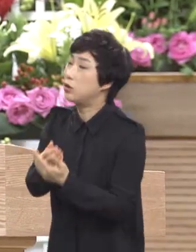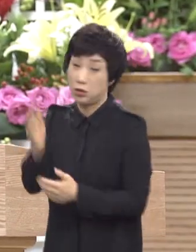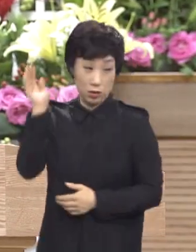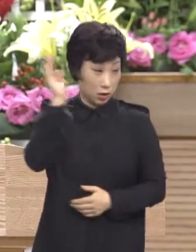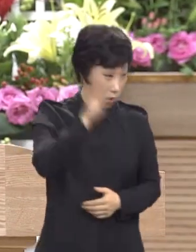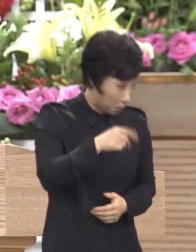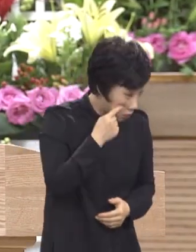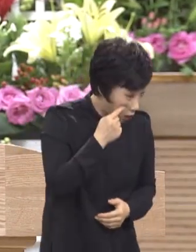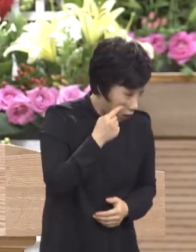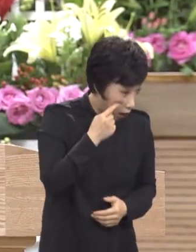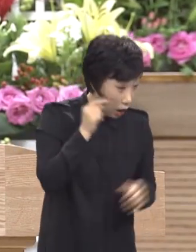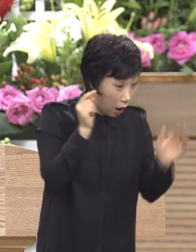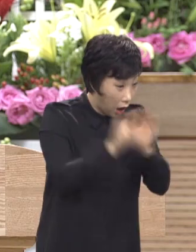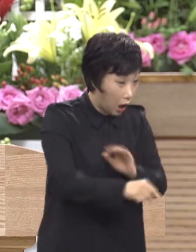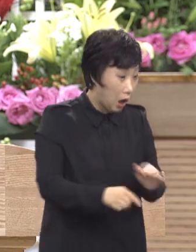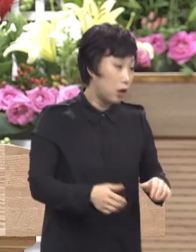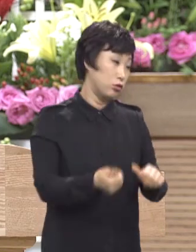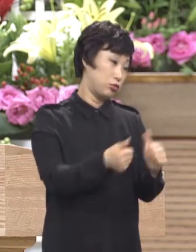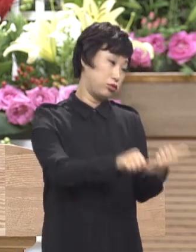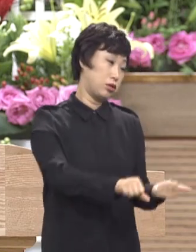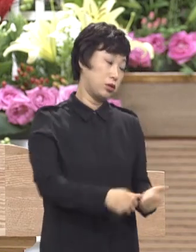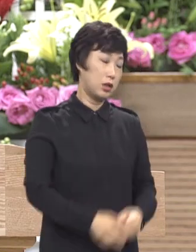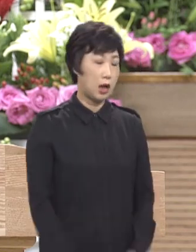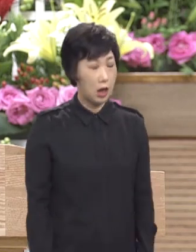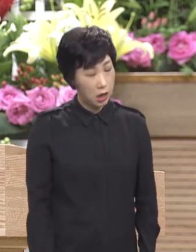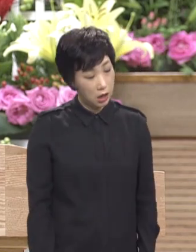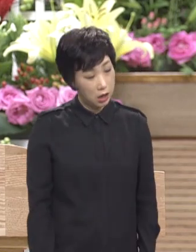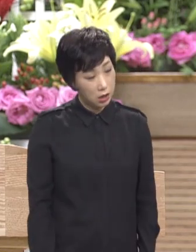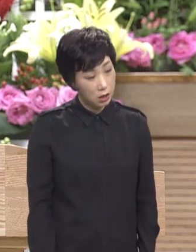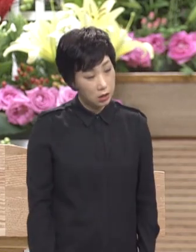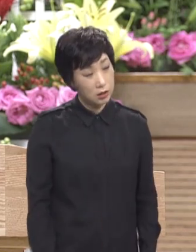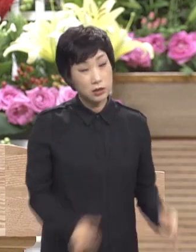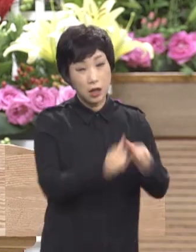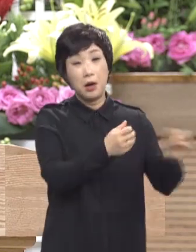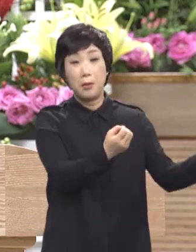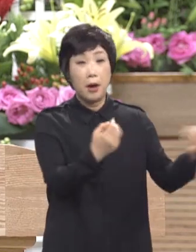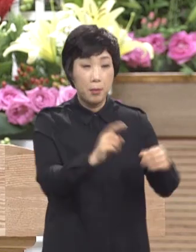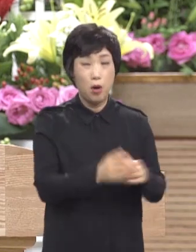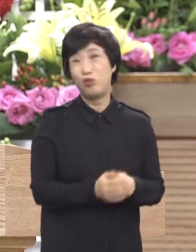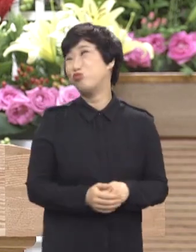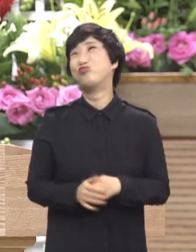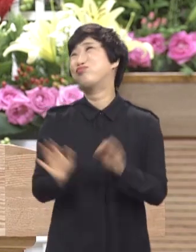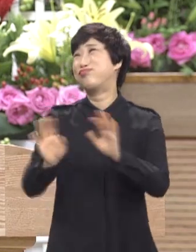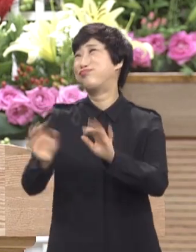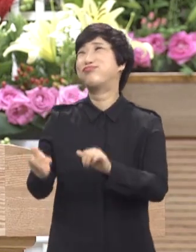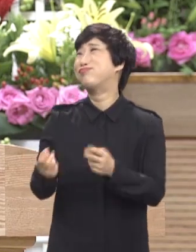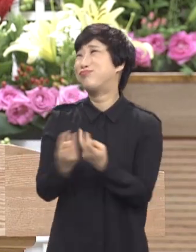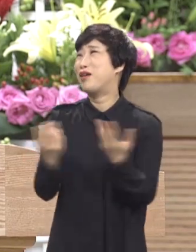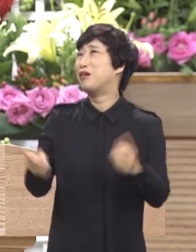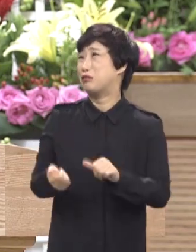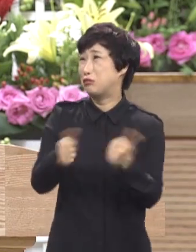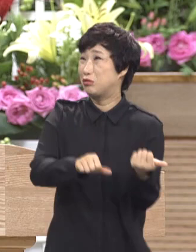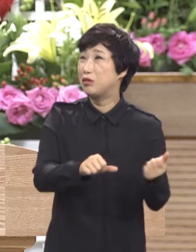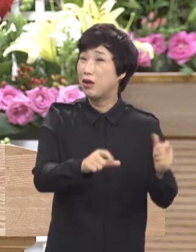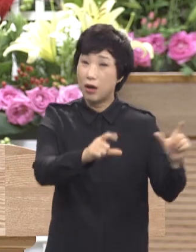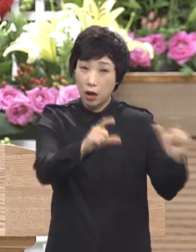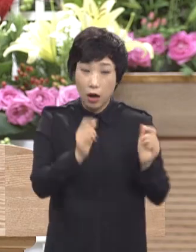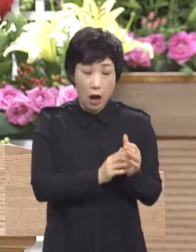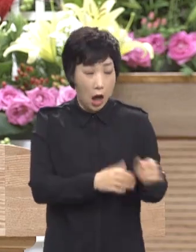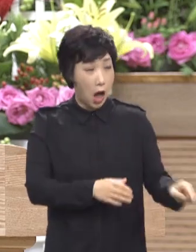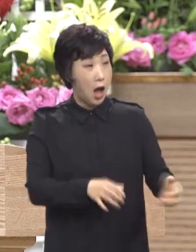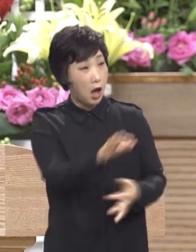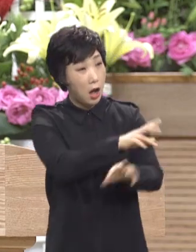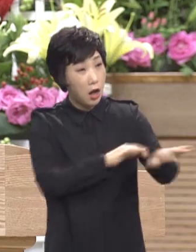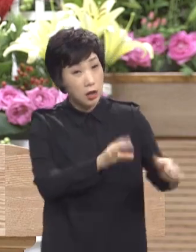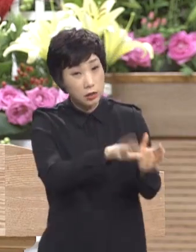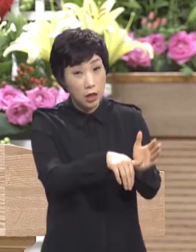죽었어요. 사람들이 죽었다고 죽음을 선포하고 난리가 났습니다.